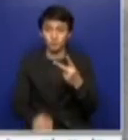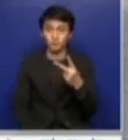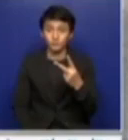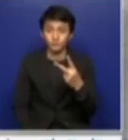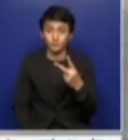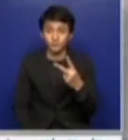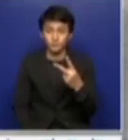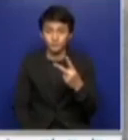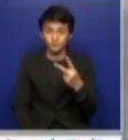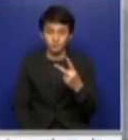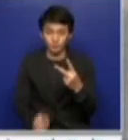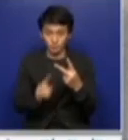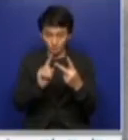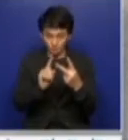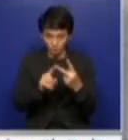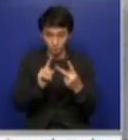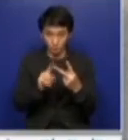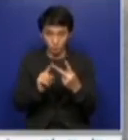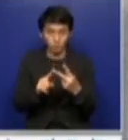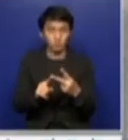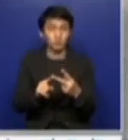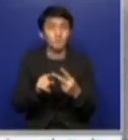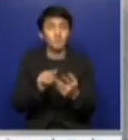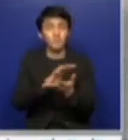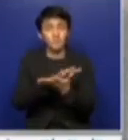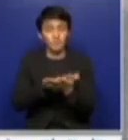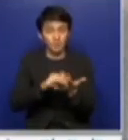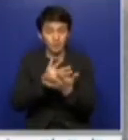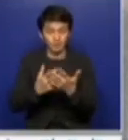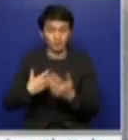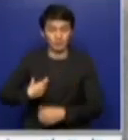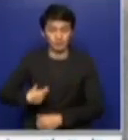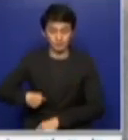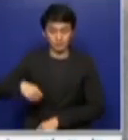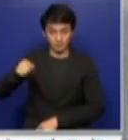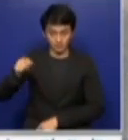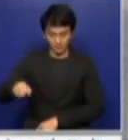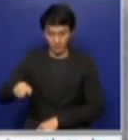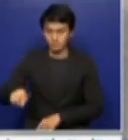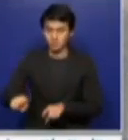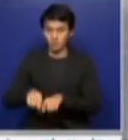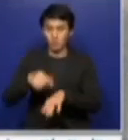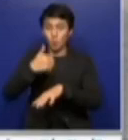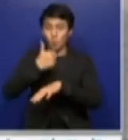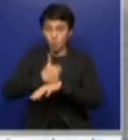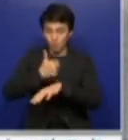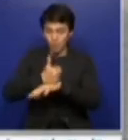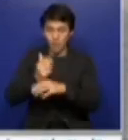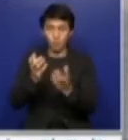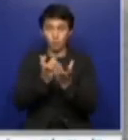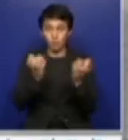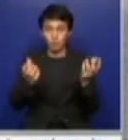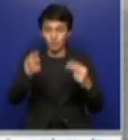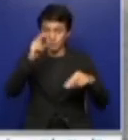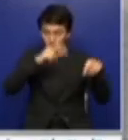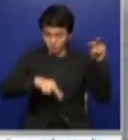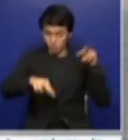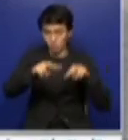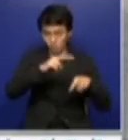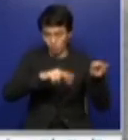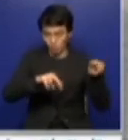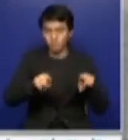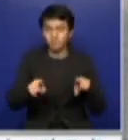ช้หลักรัฐศาสตร์และคุณธรรมของผู้ปกครองคือเมตตาและ